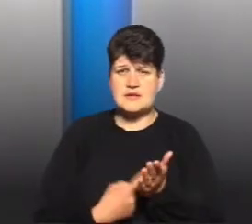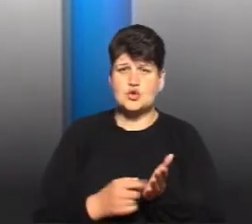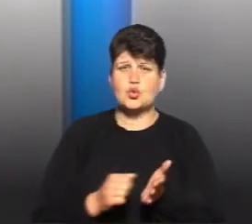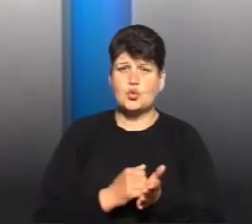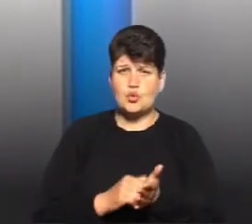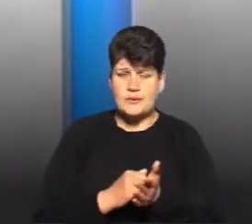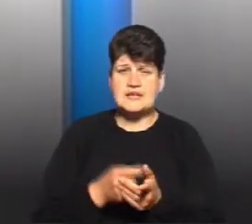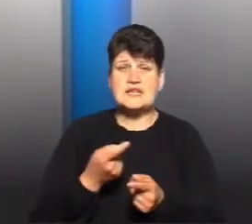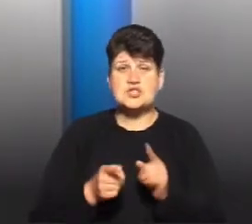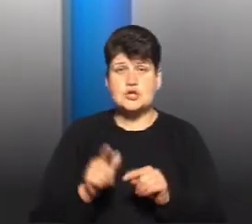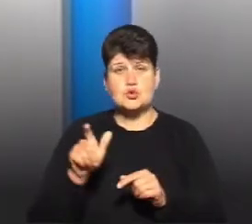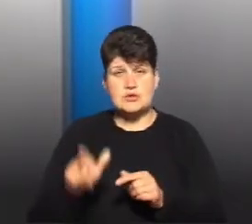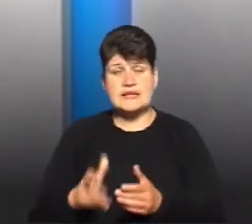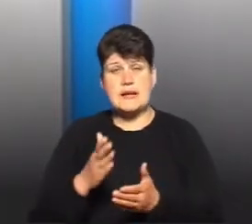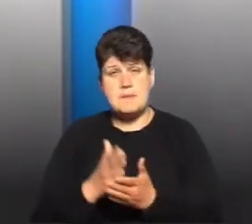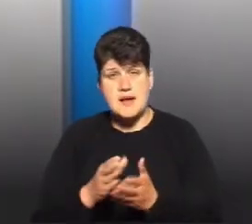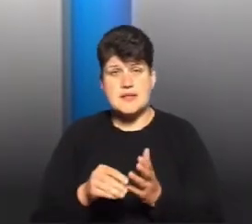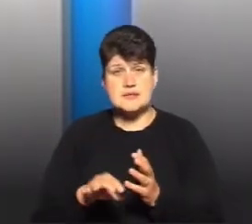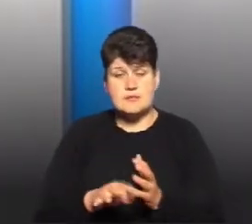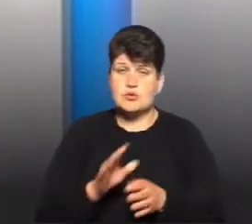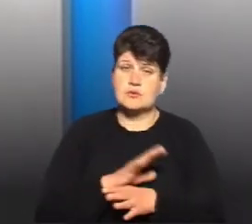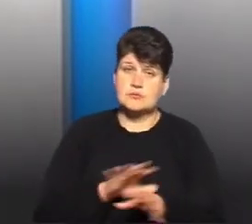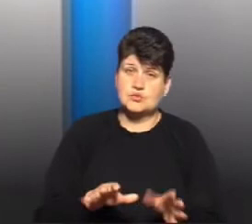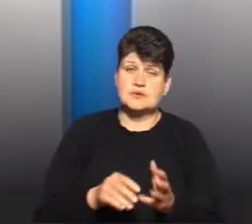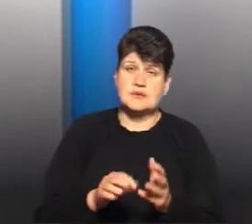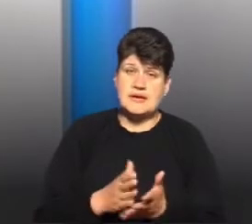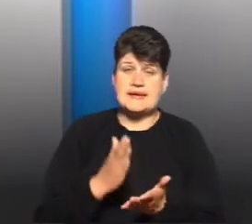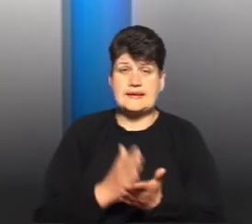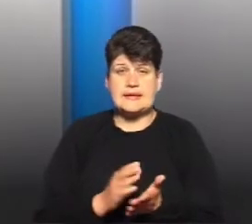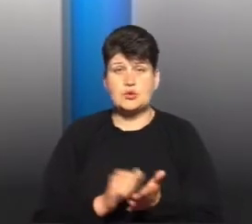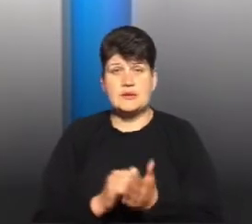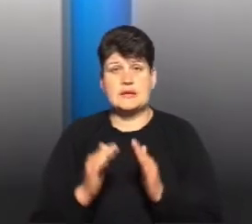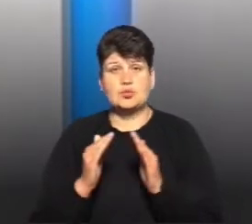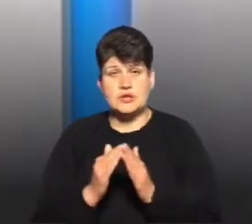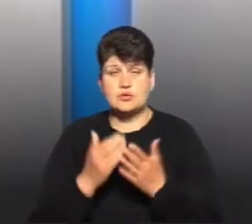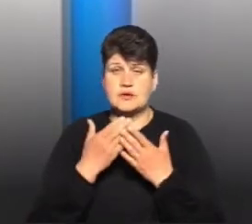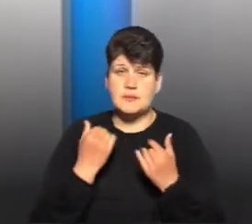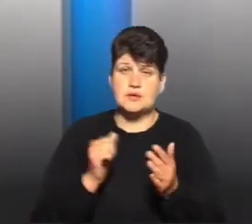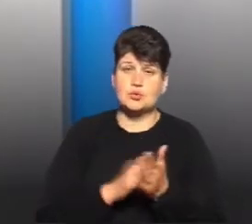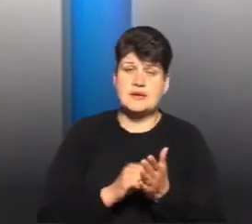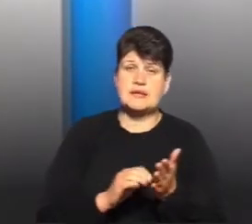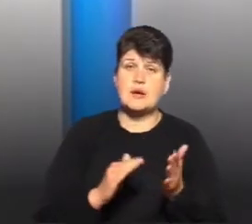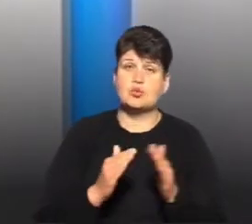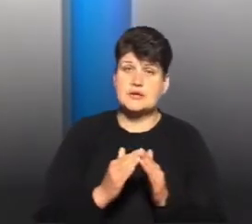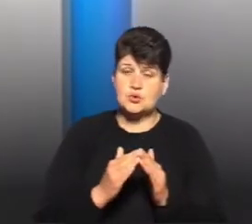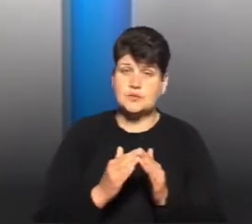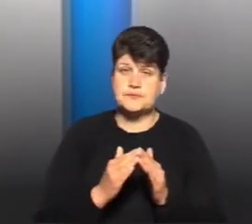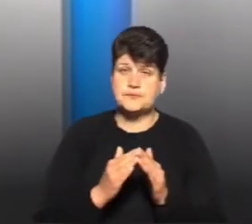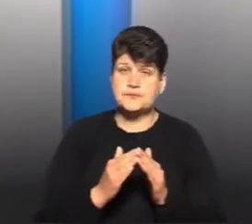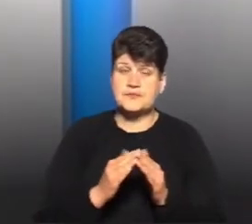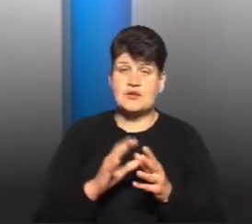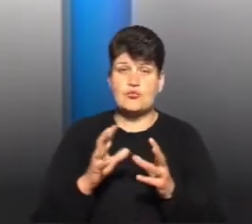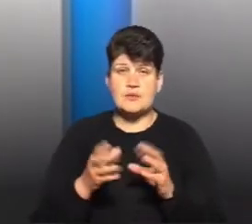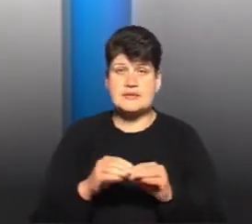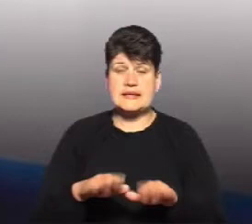мала в користуванні землянку чи не мала в користуванні, чи є документи на будинок, чи немає документів на будинок. І, в принципі, надає пропозиції